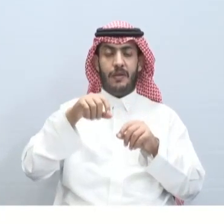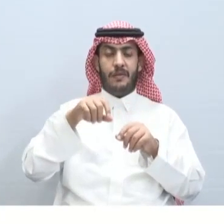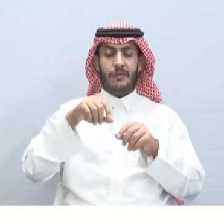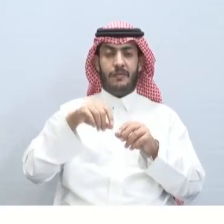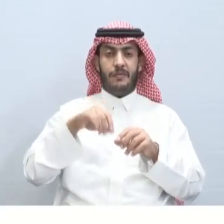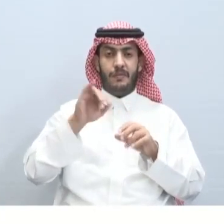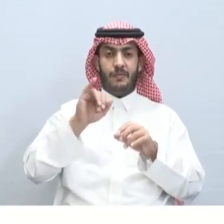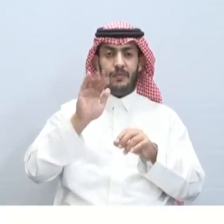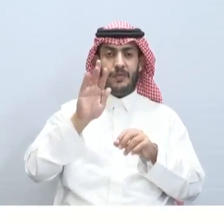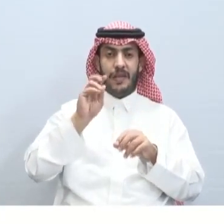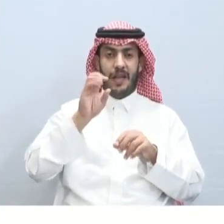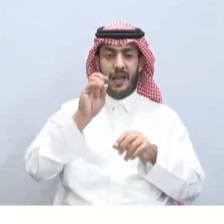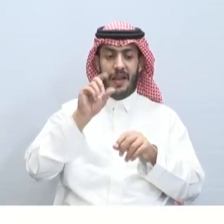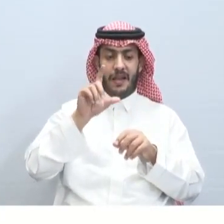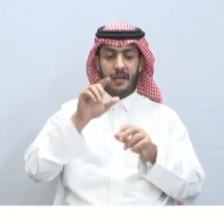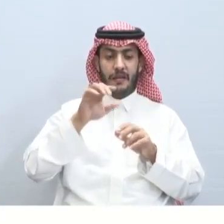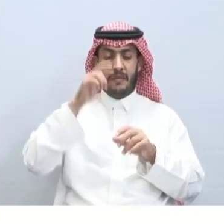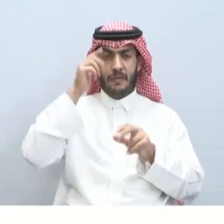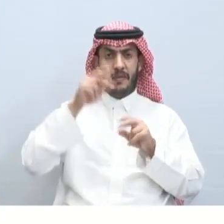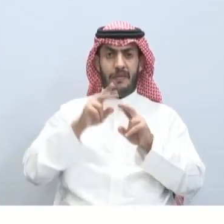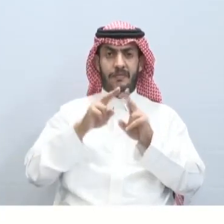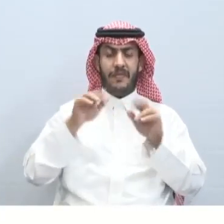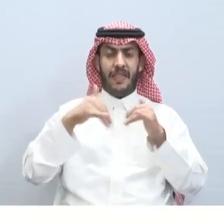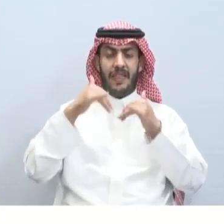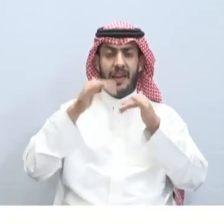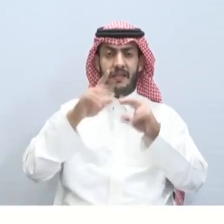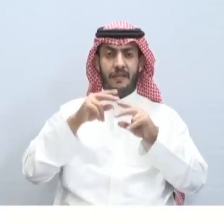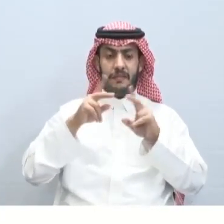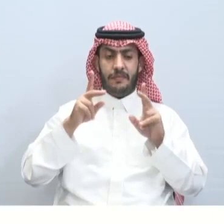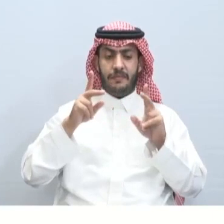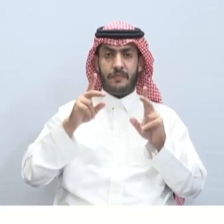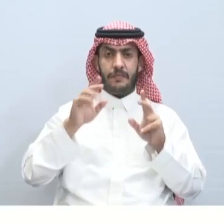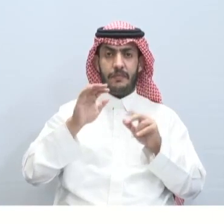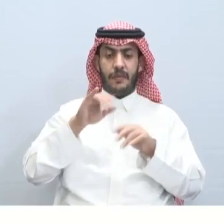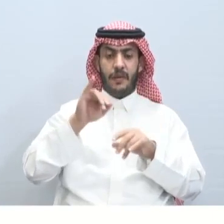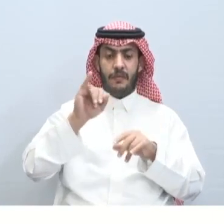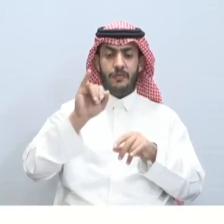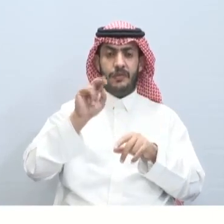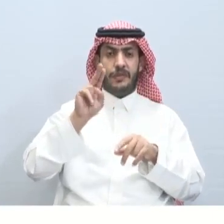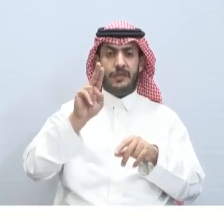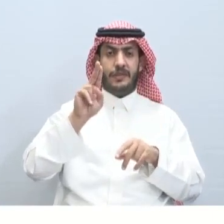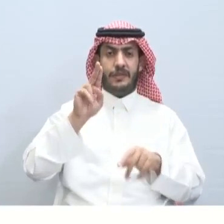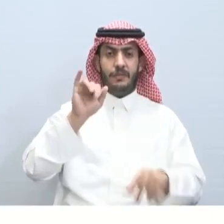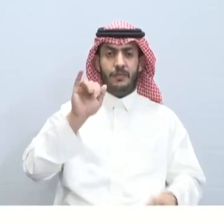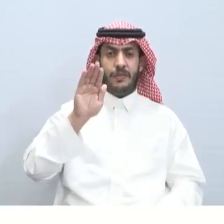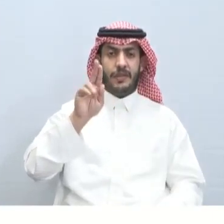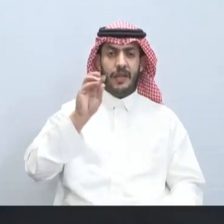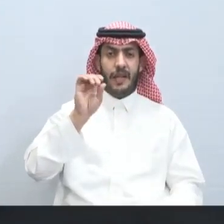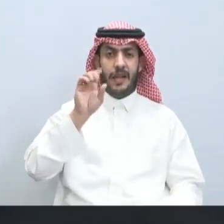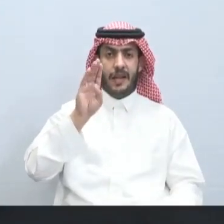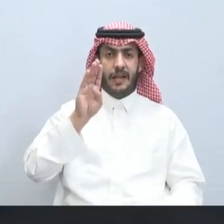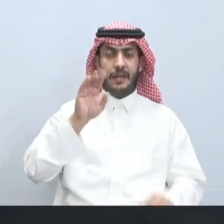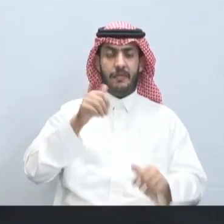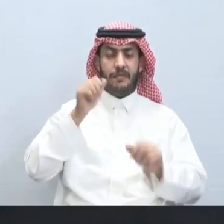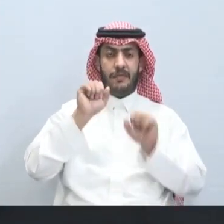المستهلك هنالك اكثر من عامل يؤثر على شراء المستهلك وذكرنا ذلك سابقا في الوحدات السابقه